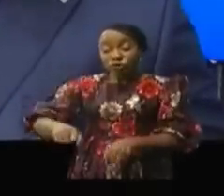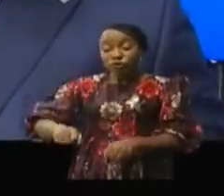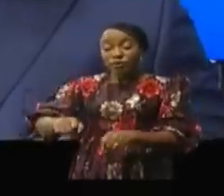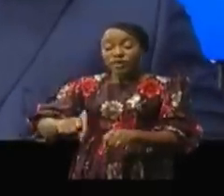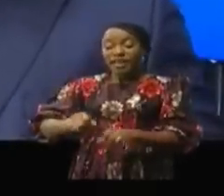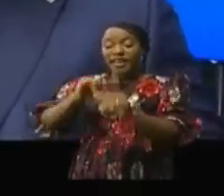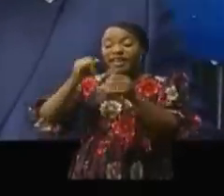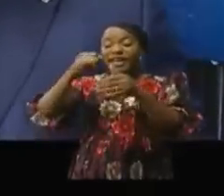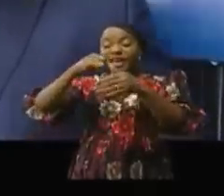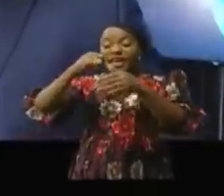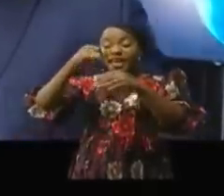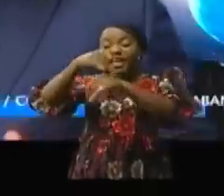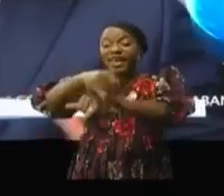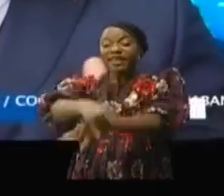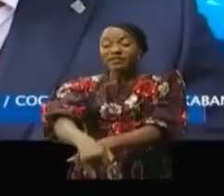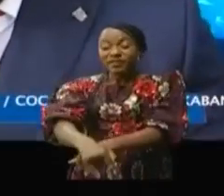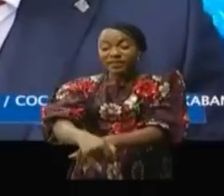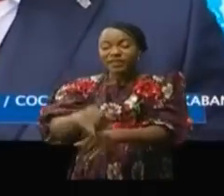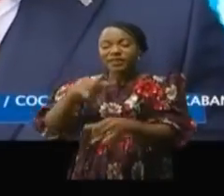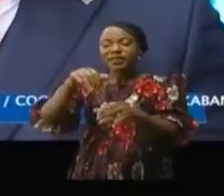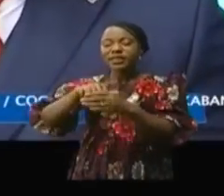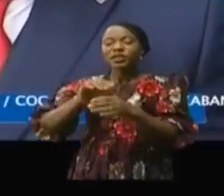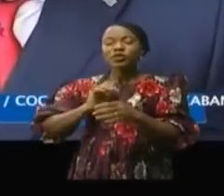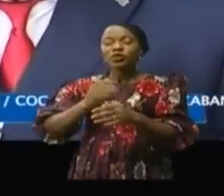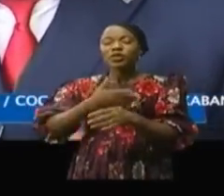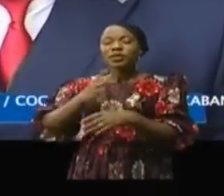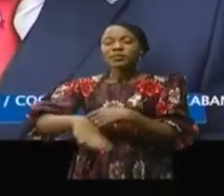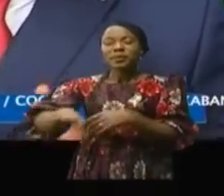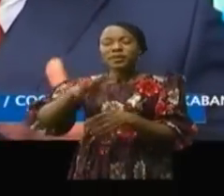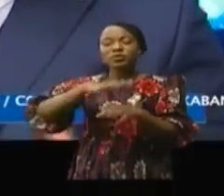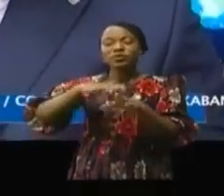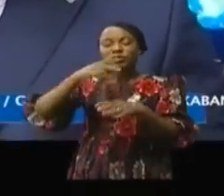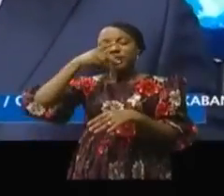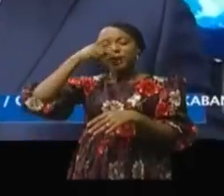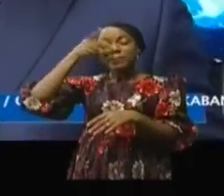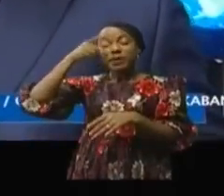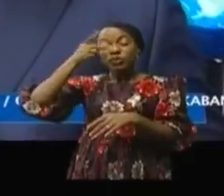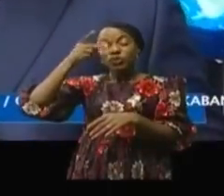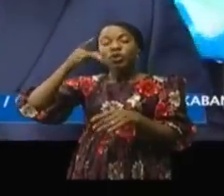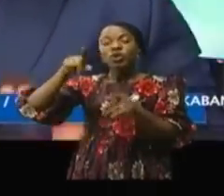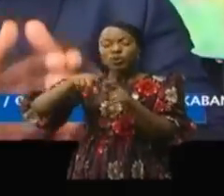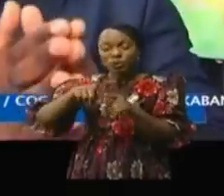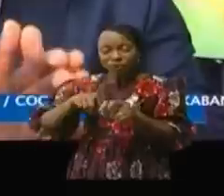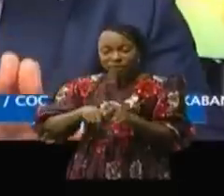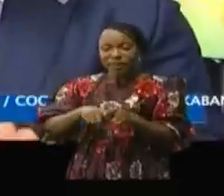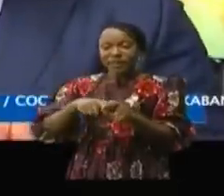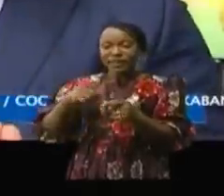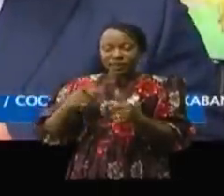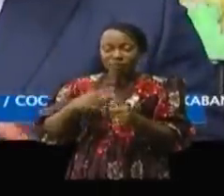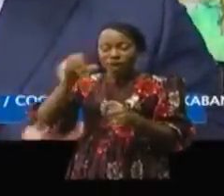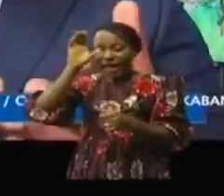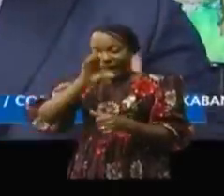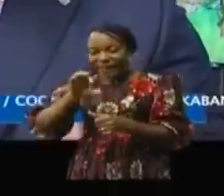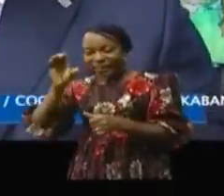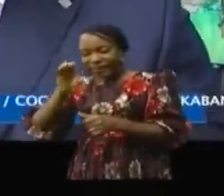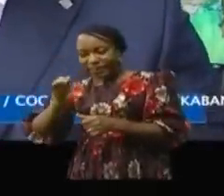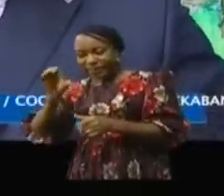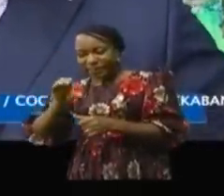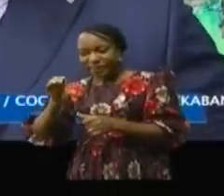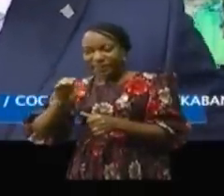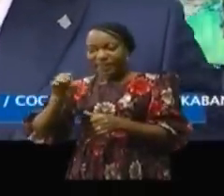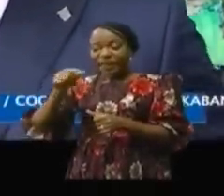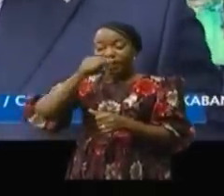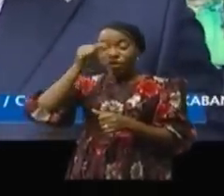investir dans ce que nous appelons l'amont pétrolier, c'est-à-dire la chaîne qui consiste à la recherche des